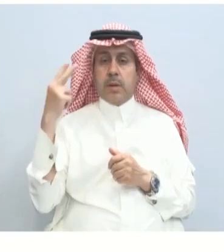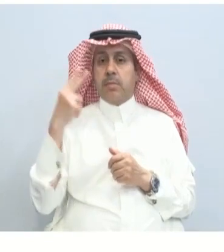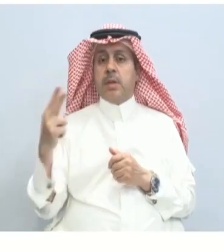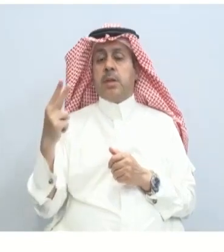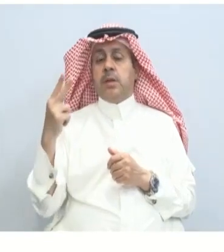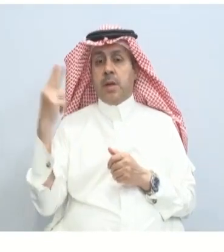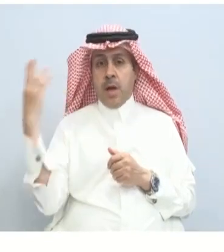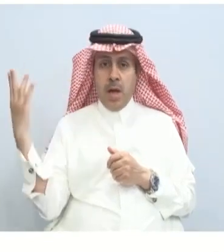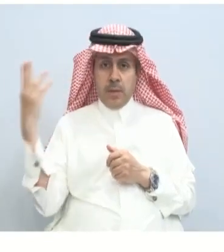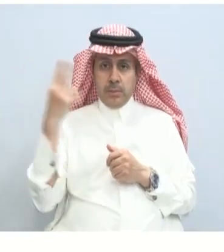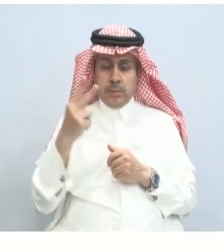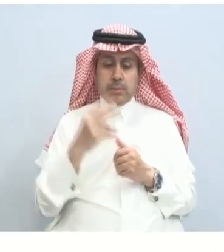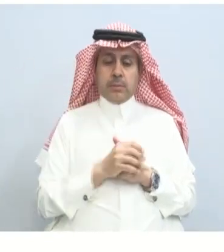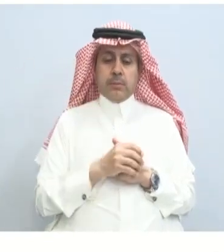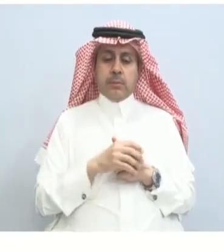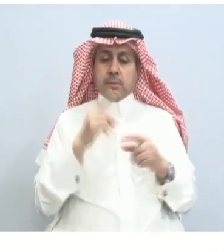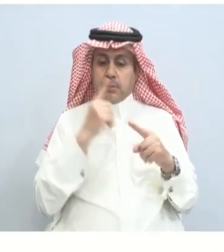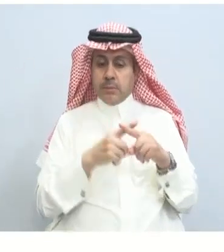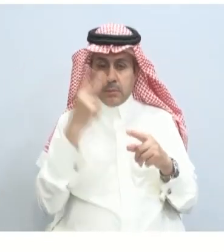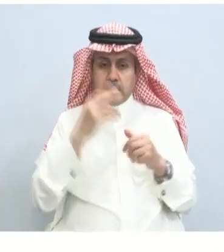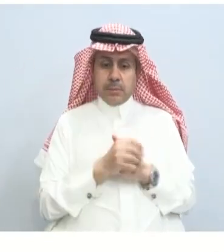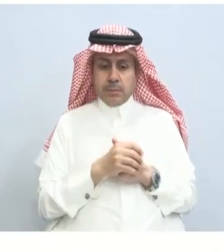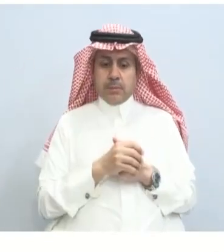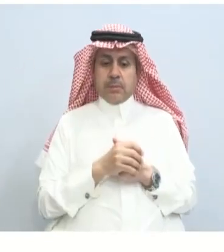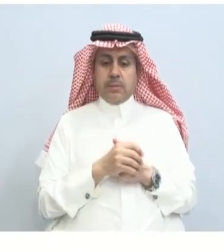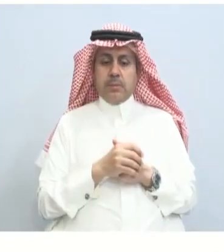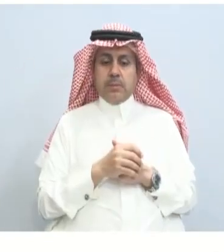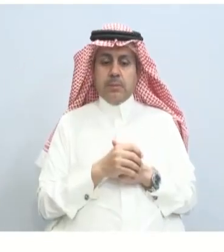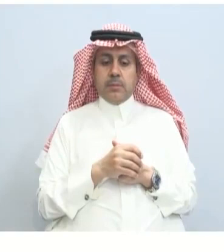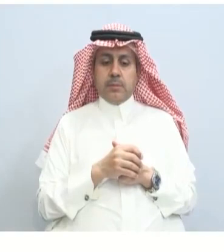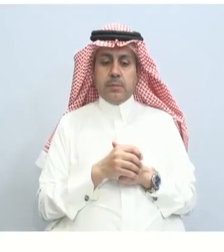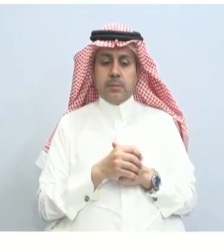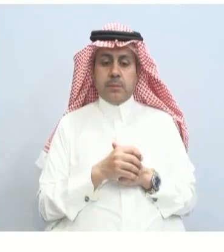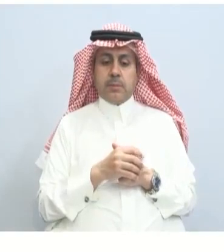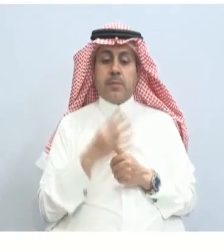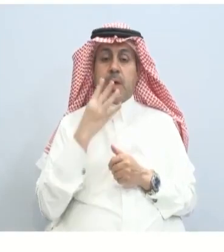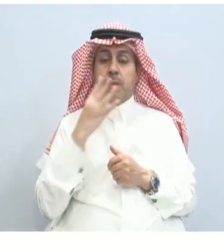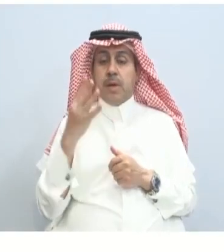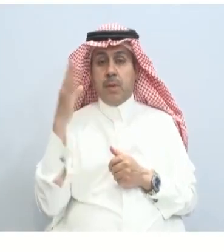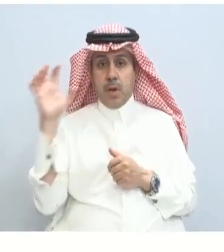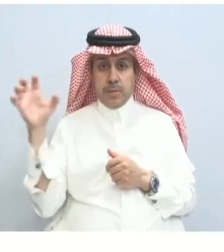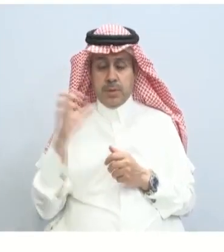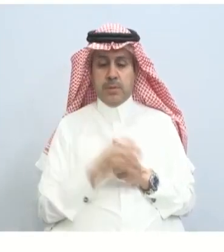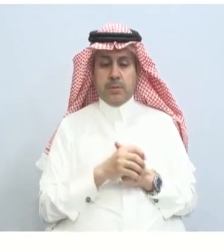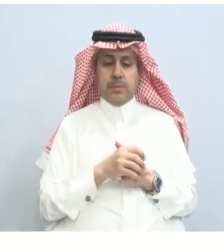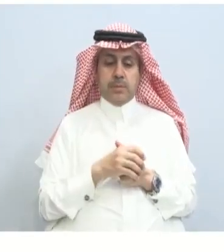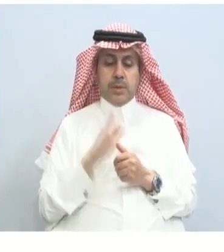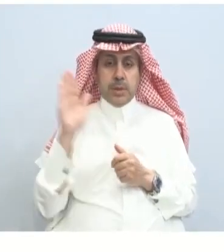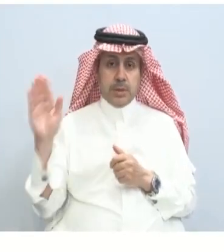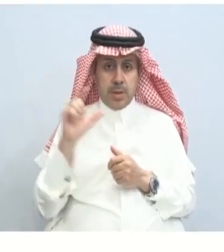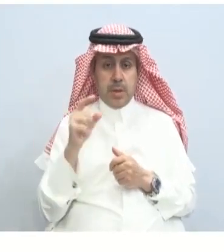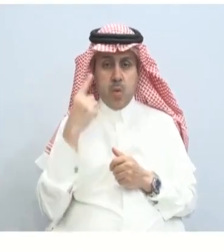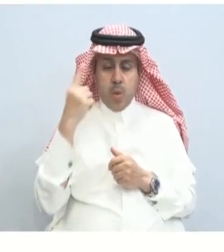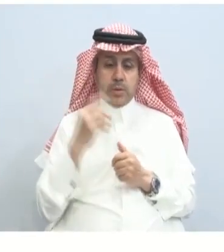و25 وبالتالي لو ضربتها في اين بتعطيني كم 2 يتا بتعطيني 450 وهذه ساينه يساوي